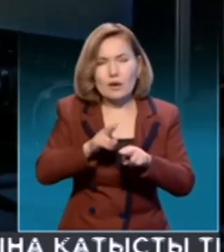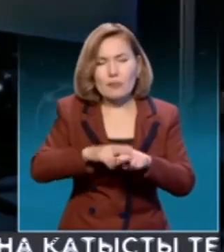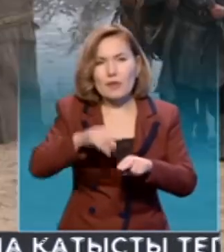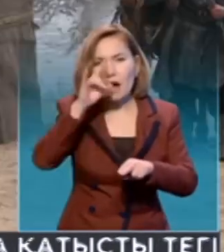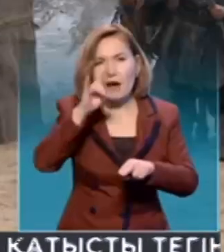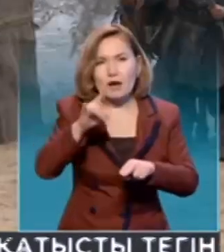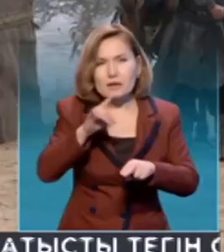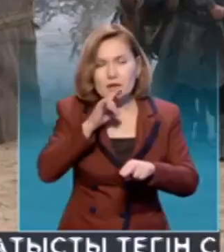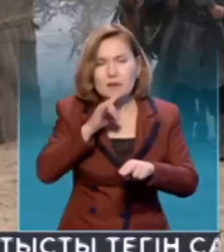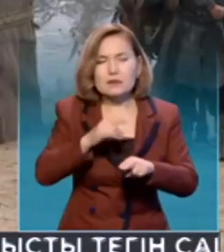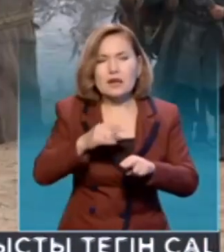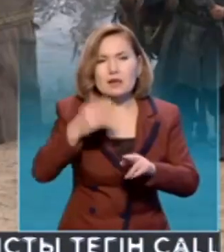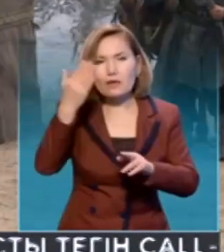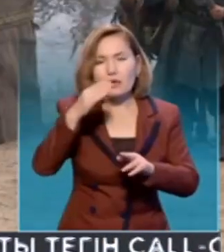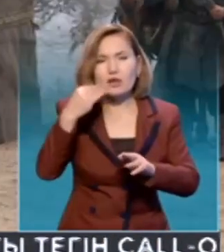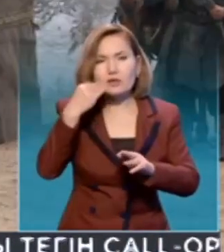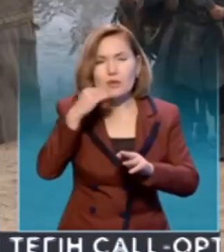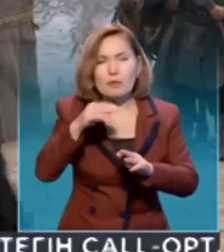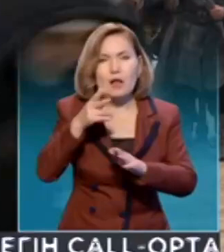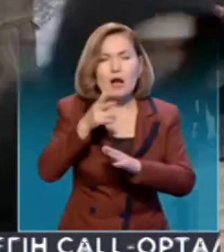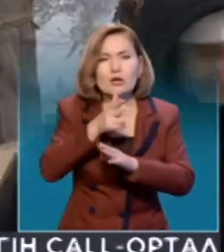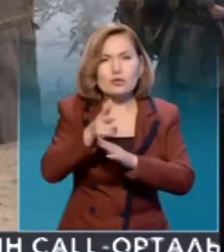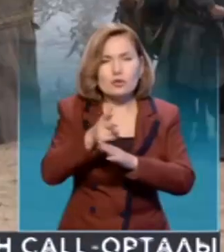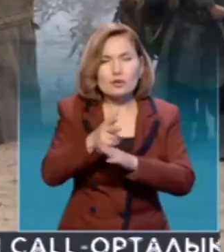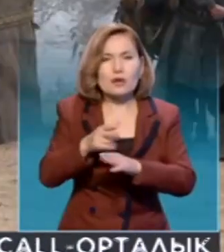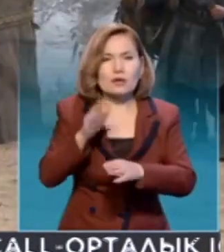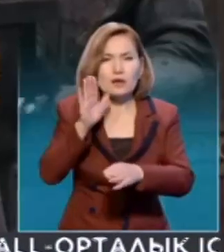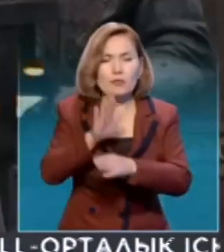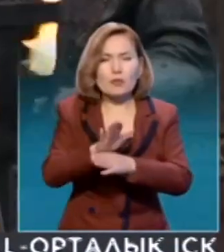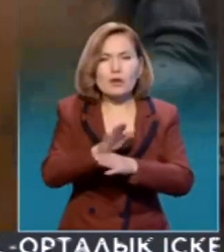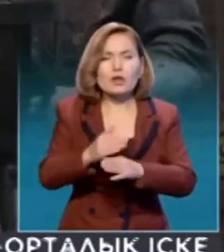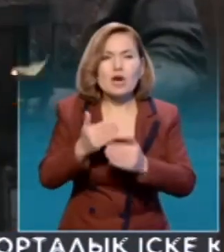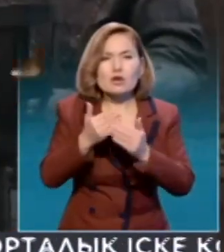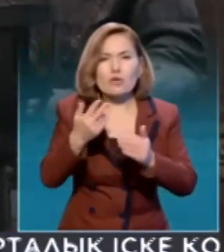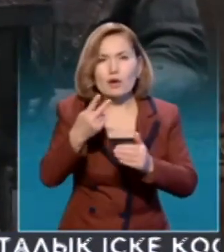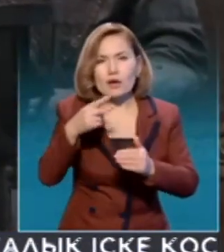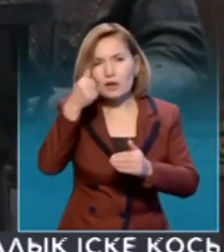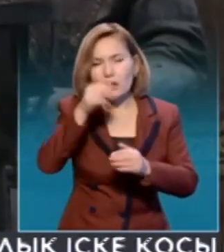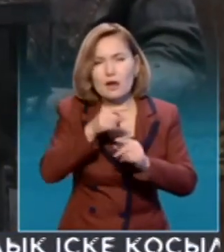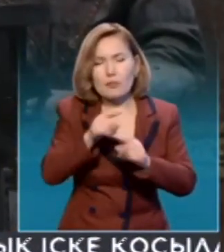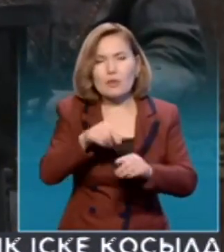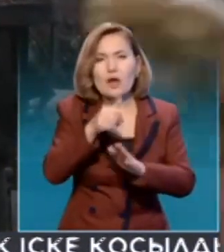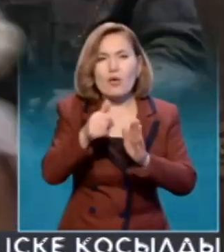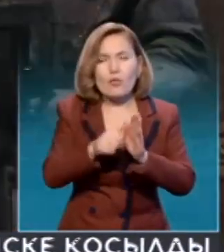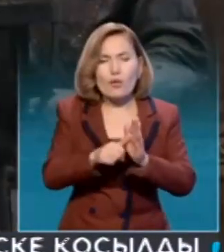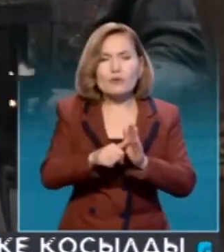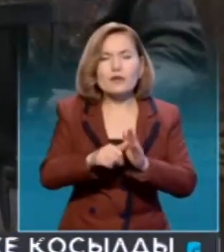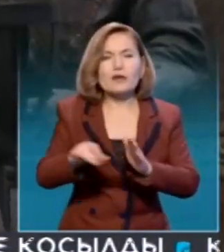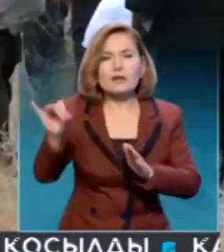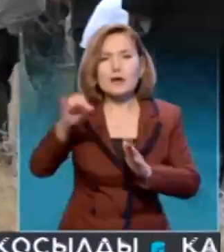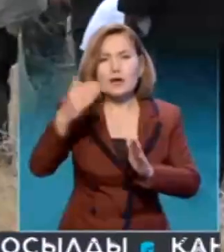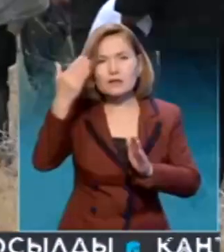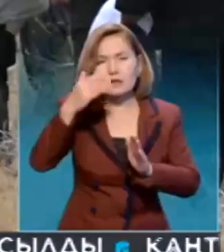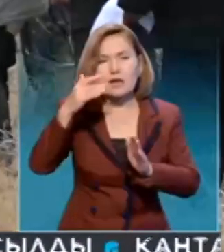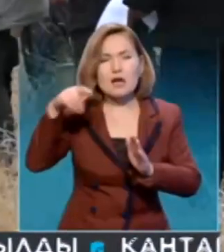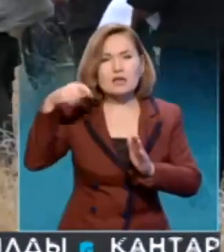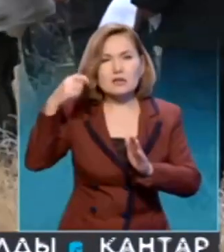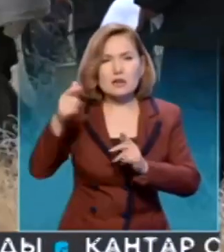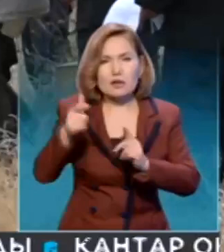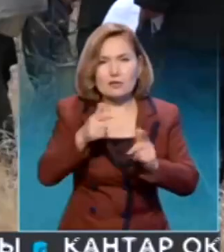шығуы басты мақсат екенін жеткізді. Жалпы ұлттық арнаның тапсырысымен соңғы 2 жылда 16 тарихи сериал түсірілді.